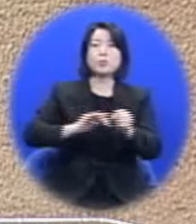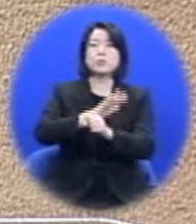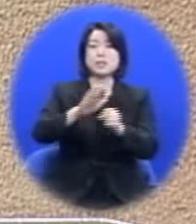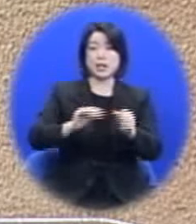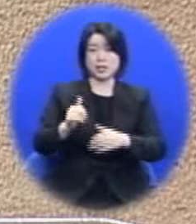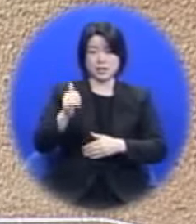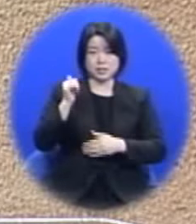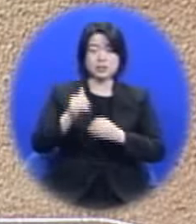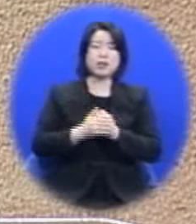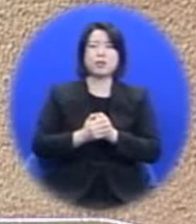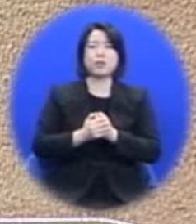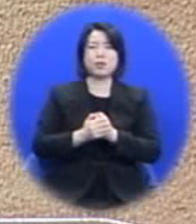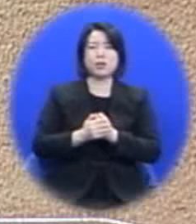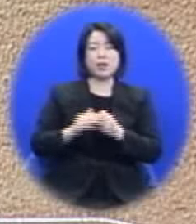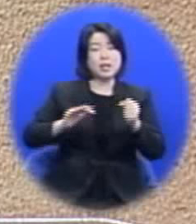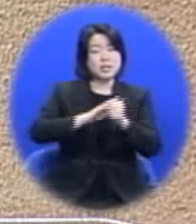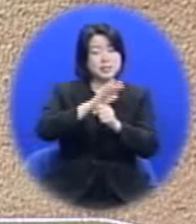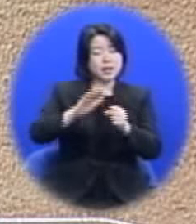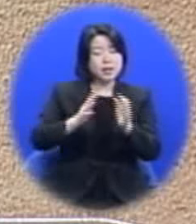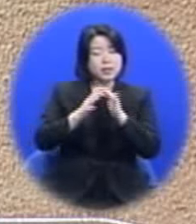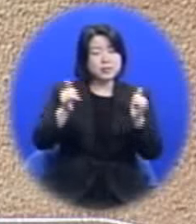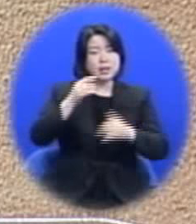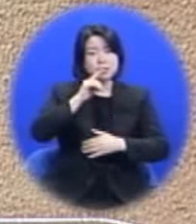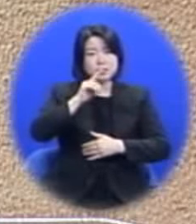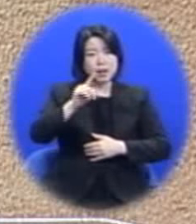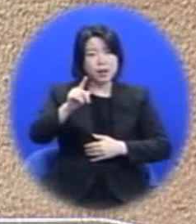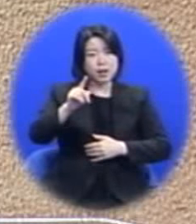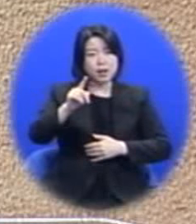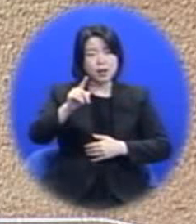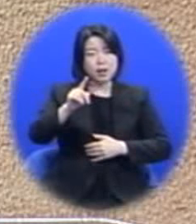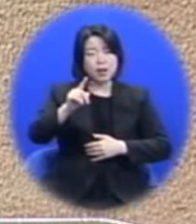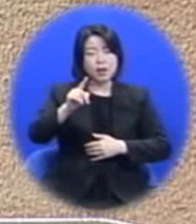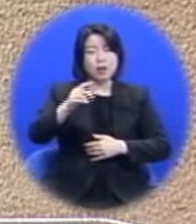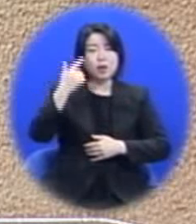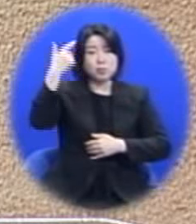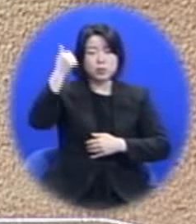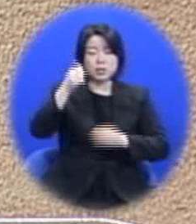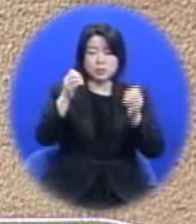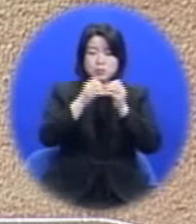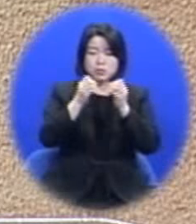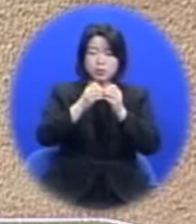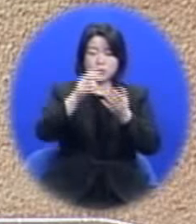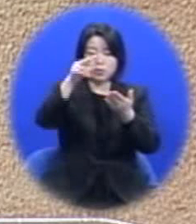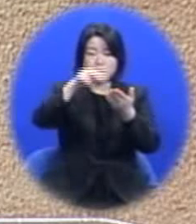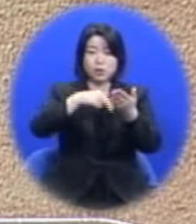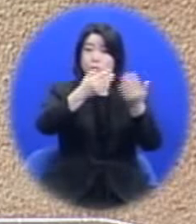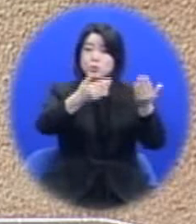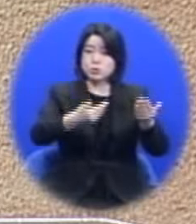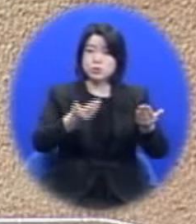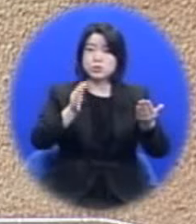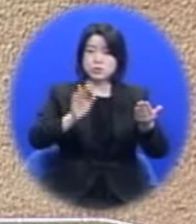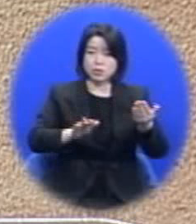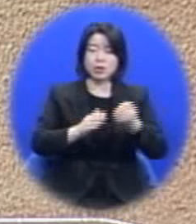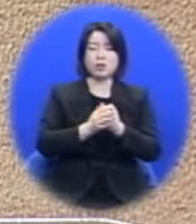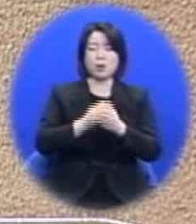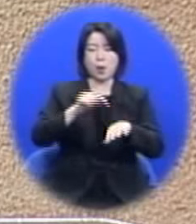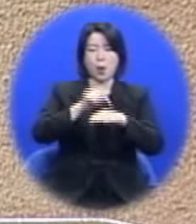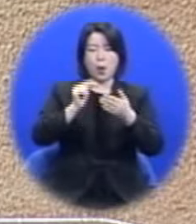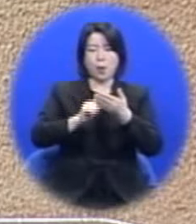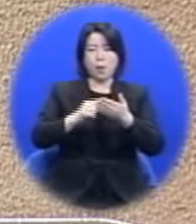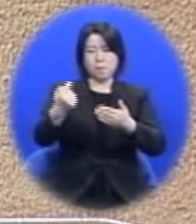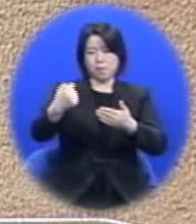사랑하자. 사랑하는 자들아. 이렇게 목사님이 성경 구절을 읽으시는데 가슴에 확